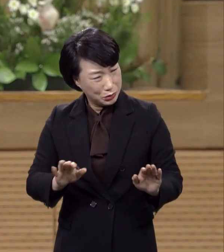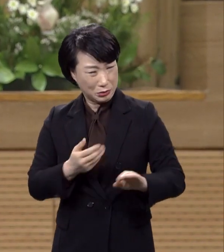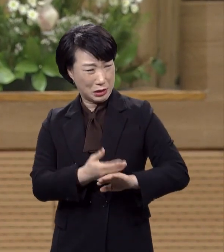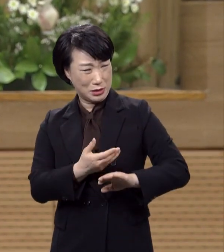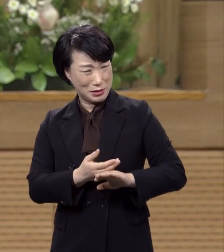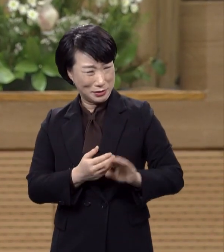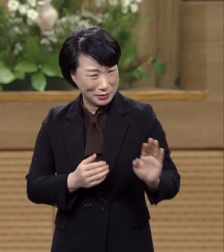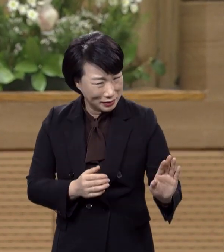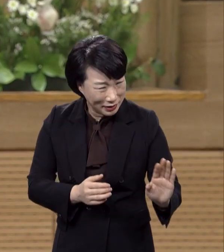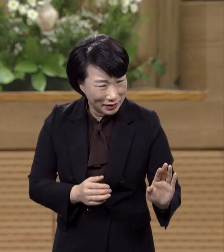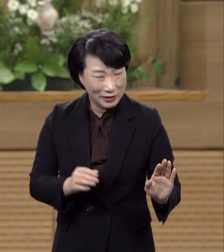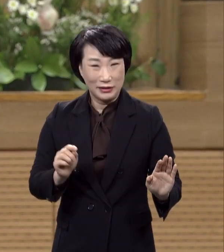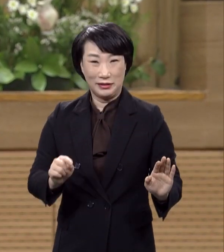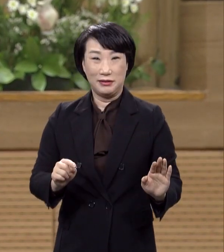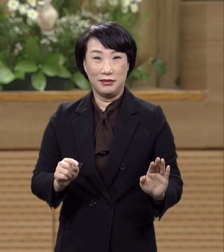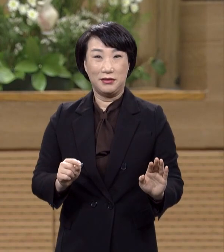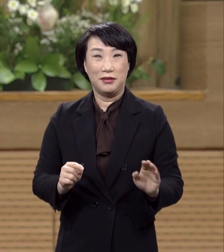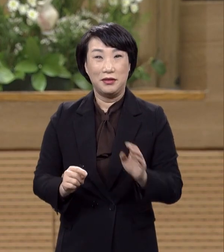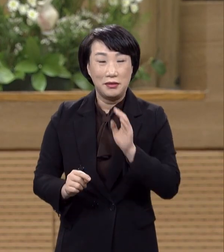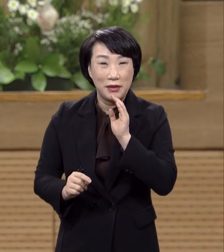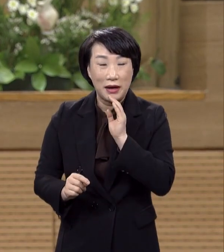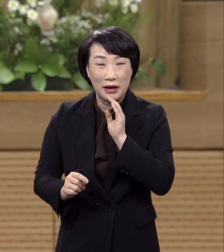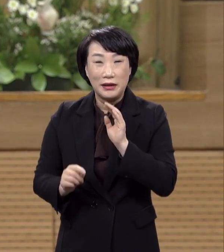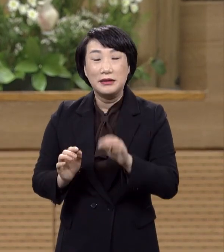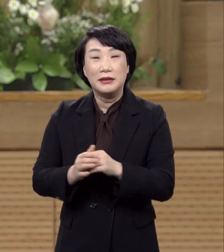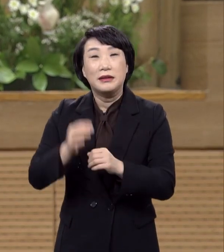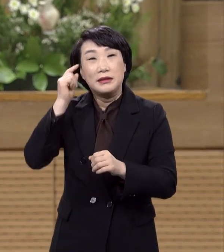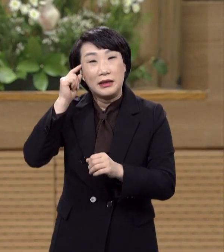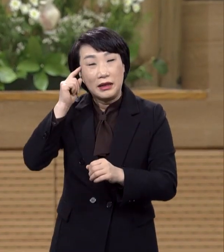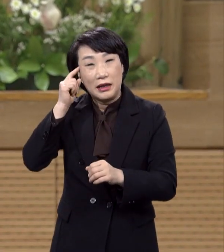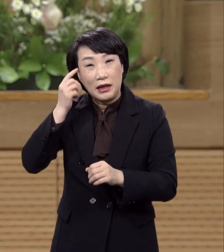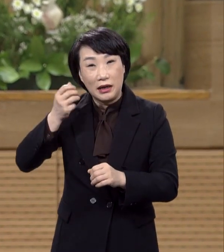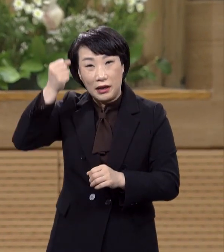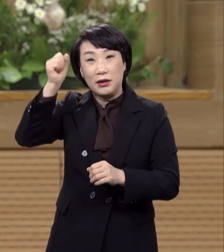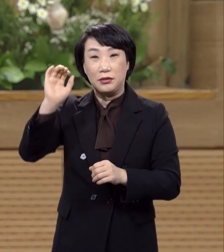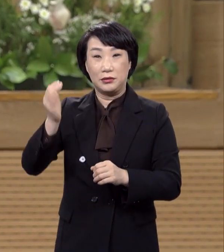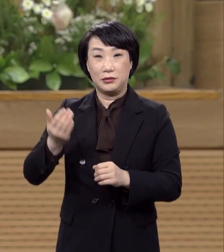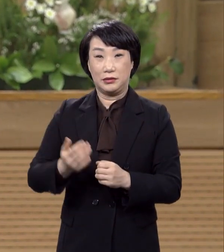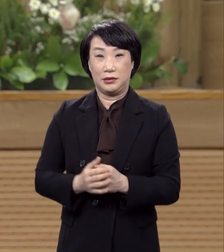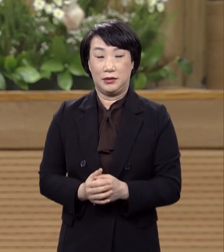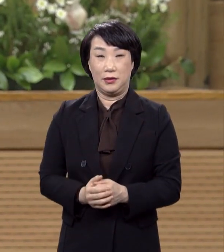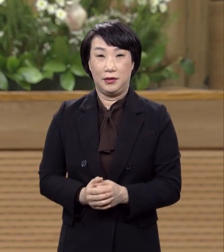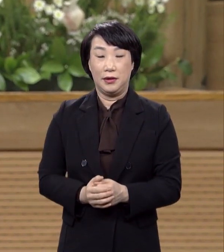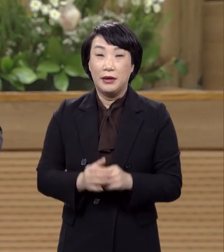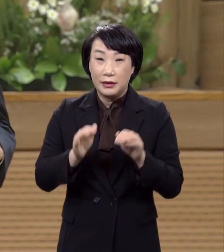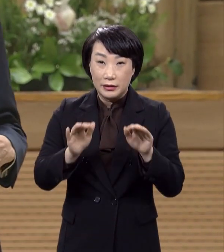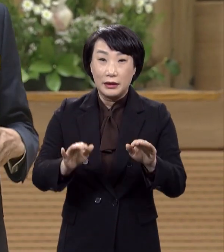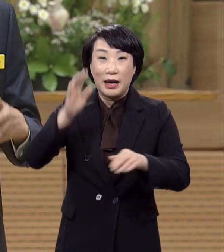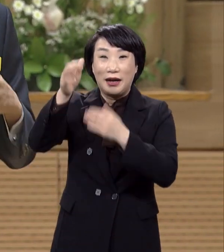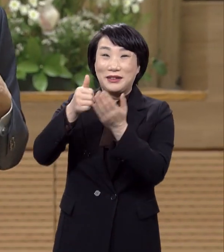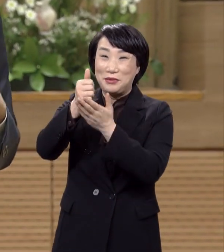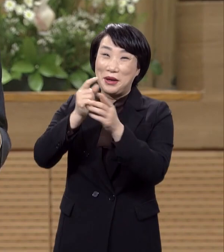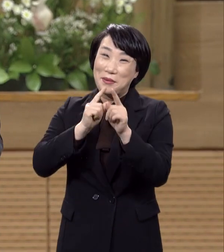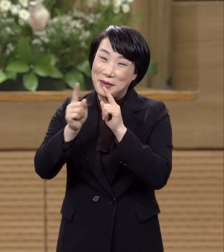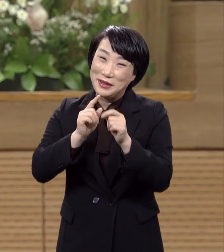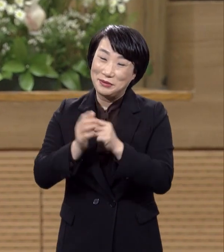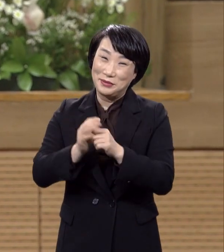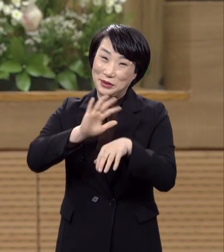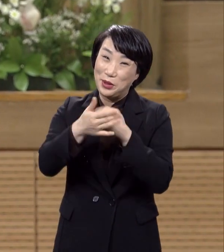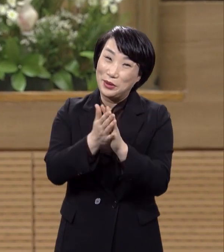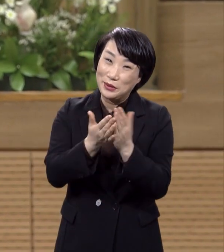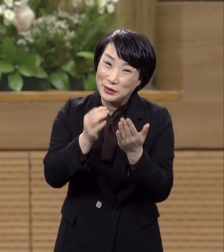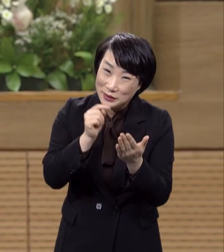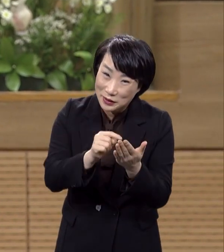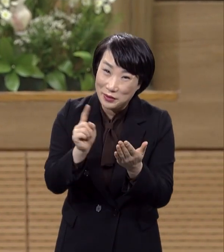세대는 그런 세대가 아닌데 이렇게 판단할 수밖에 없어요. 근데 하나님의 말씀의